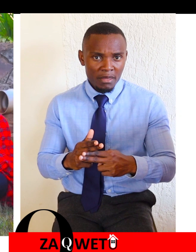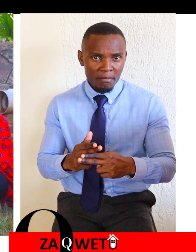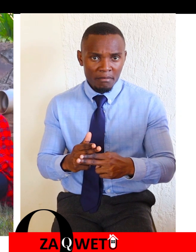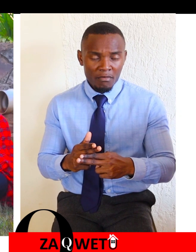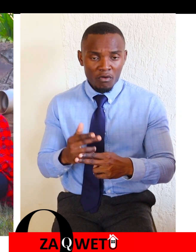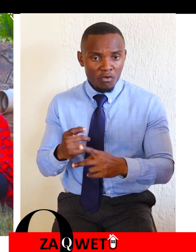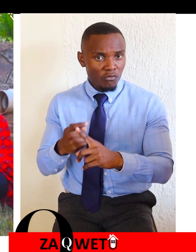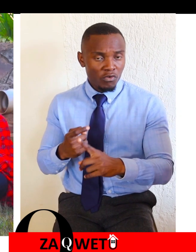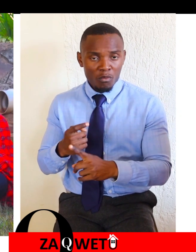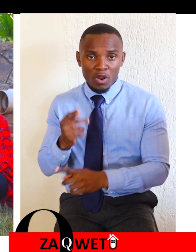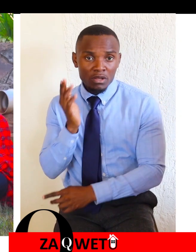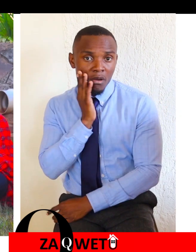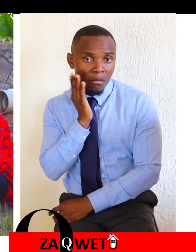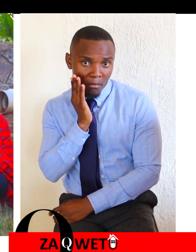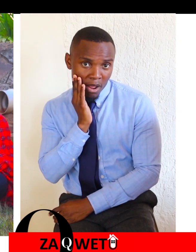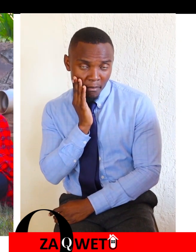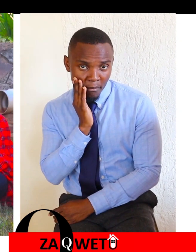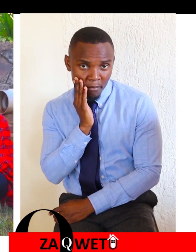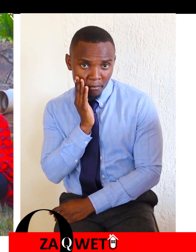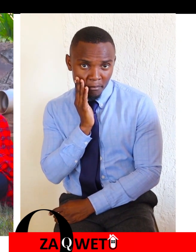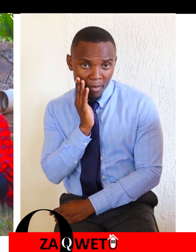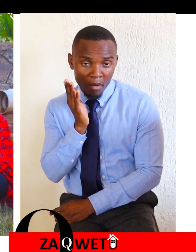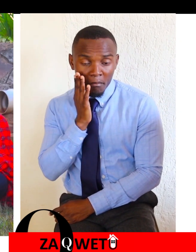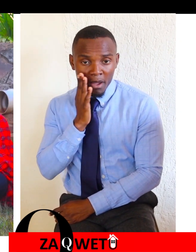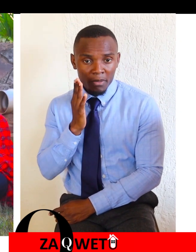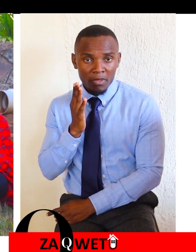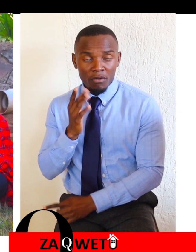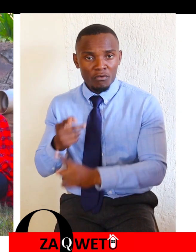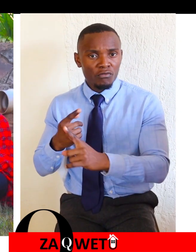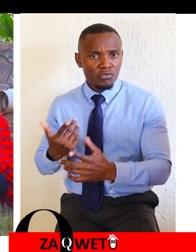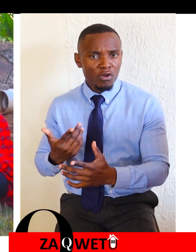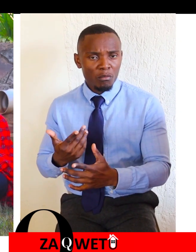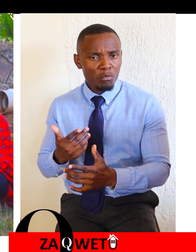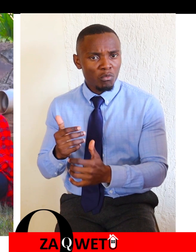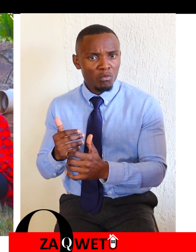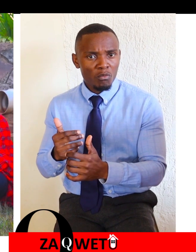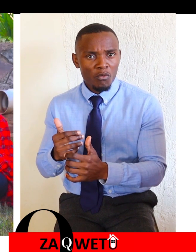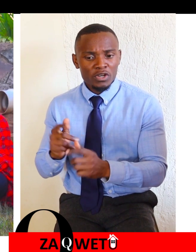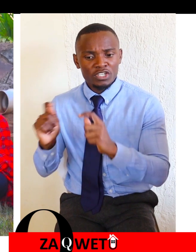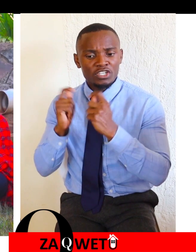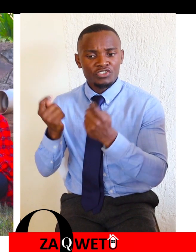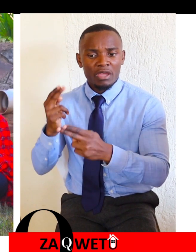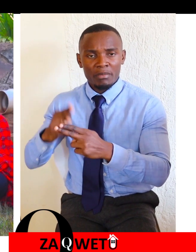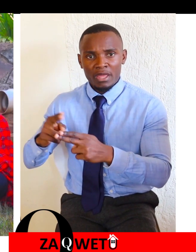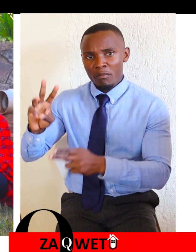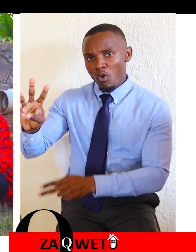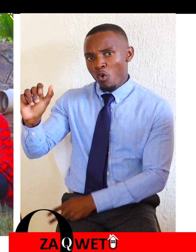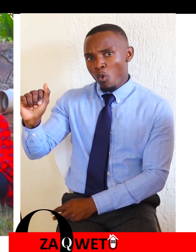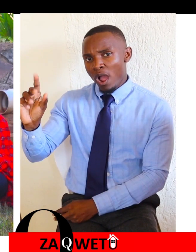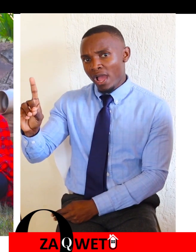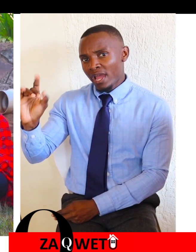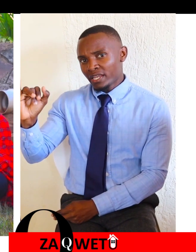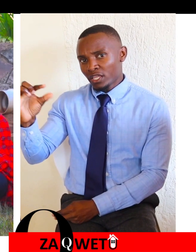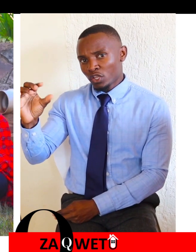hivyo jina imetoka upande wa mama. Mama alikuwa kama mnajua